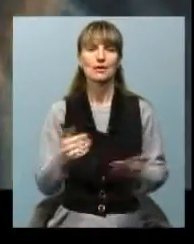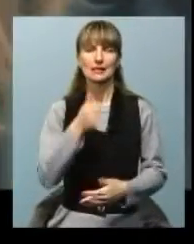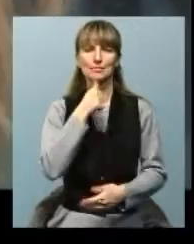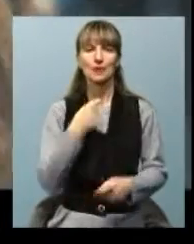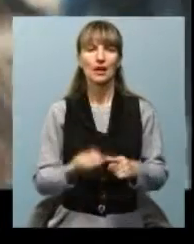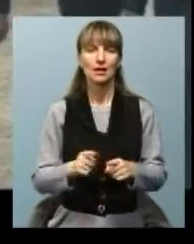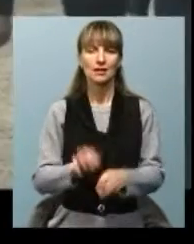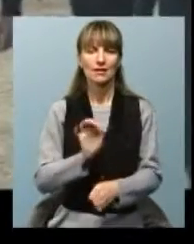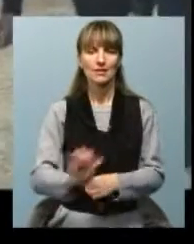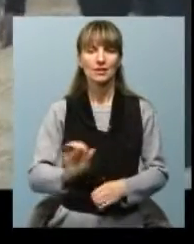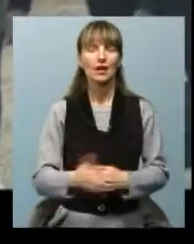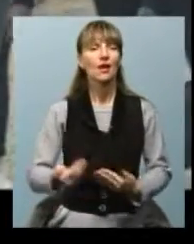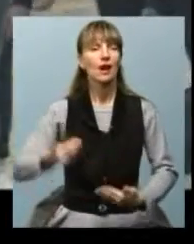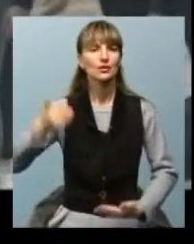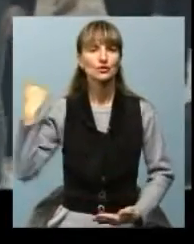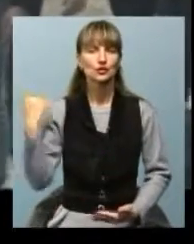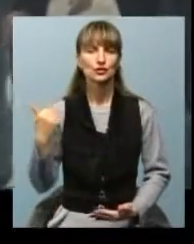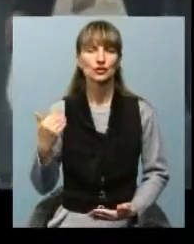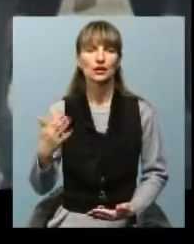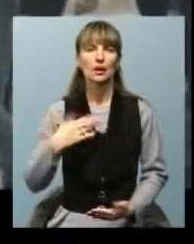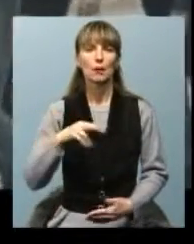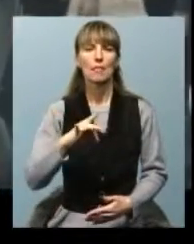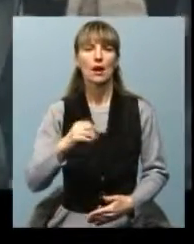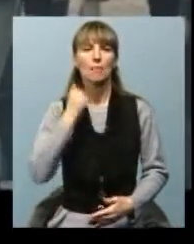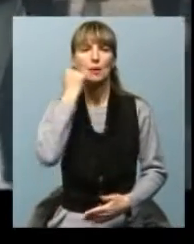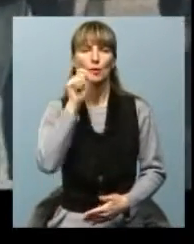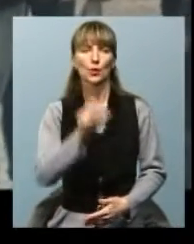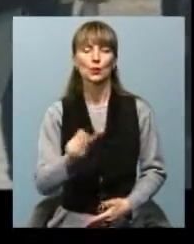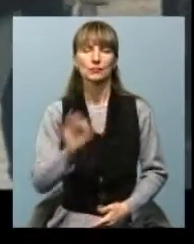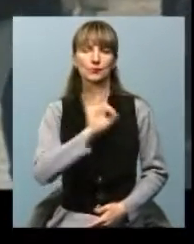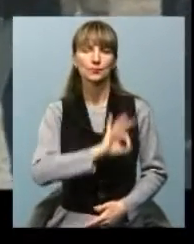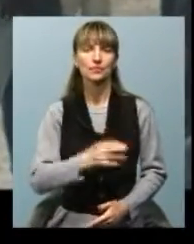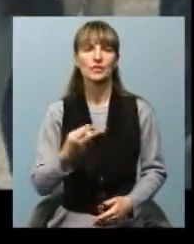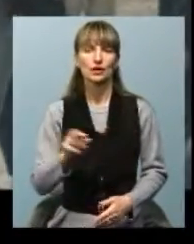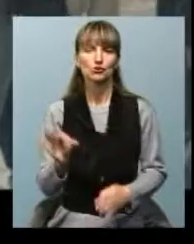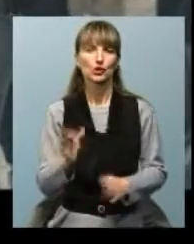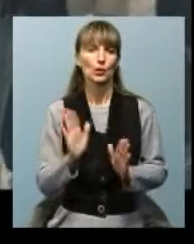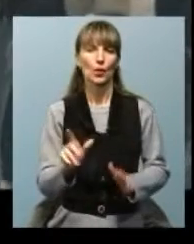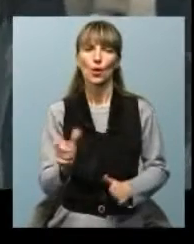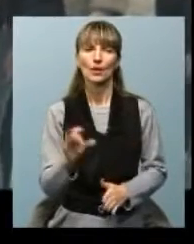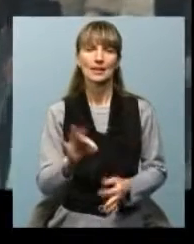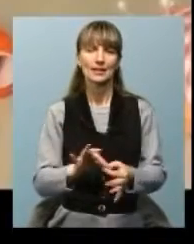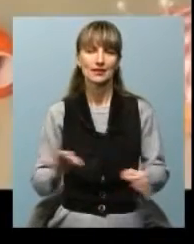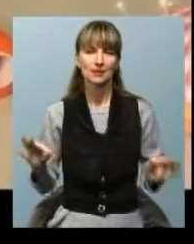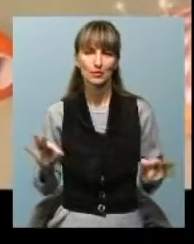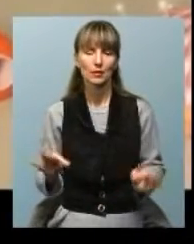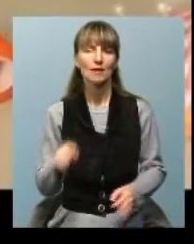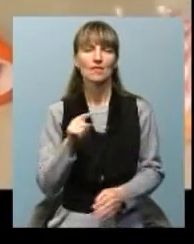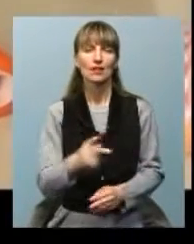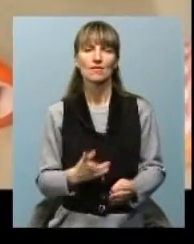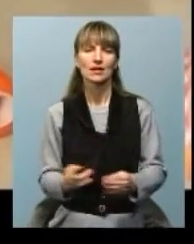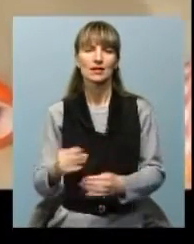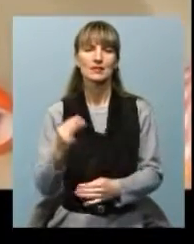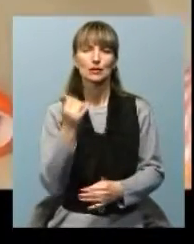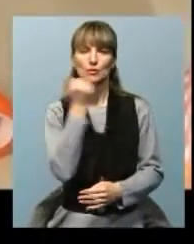все це виготовлене. Раніше, за часів наших прапрабабусь, люди користувалися для шиття лише голками і нитками. Вони вирізали